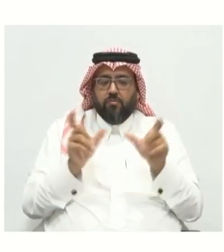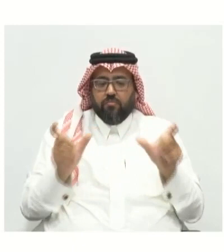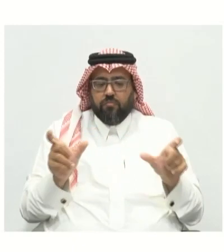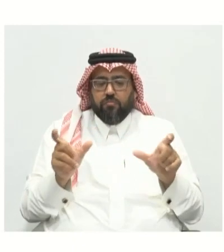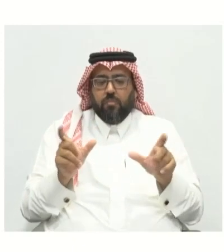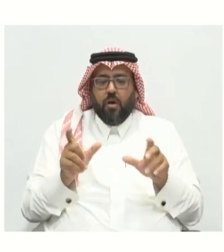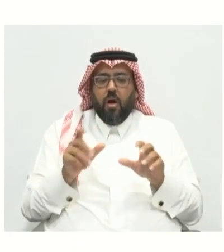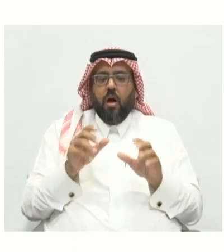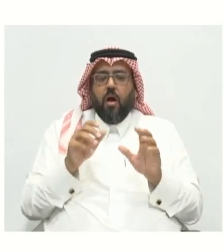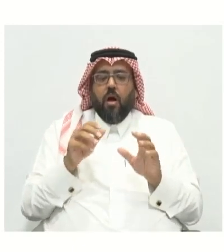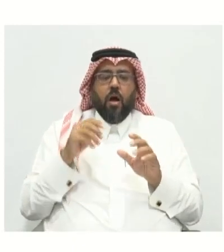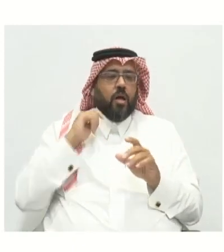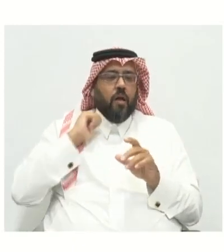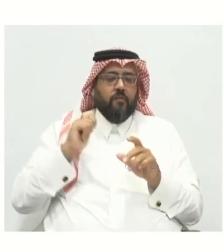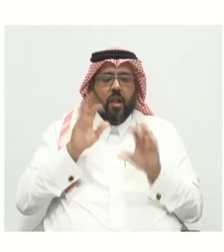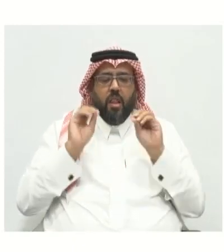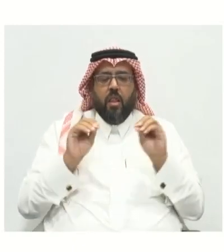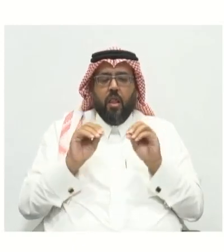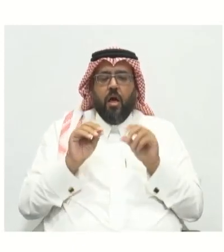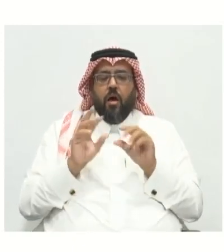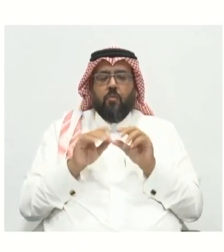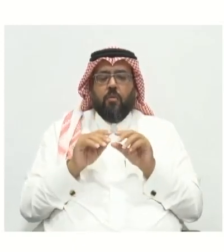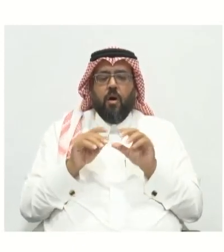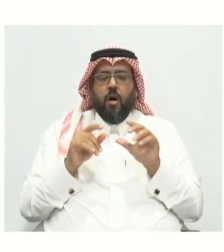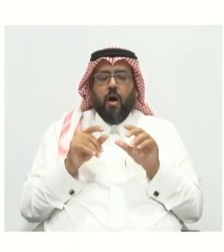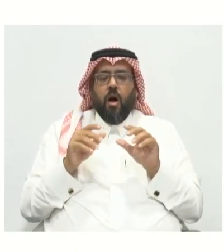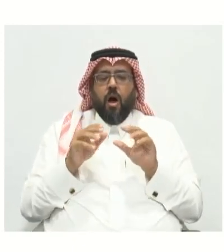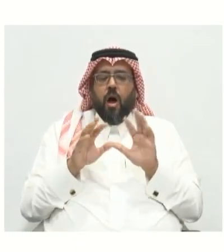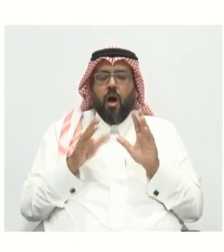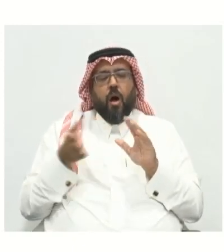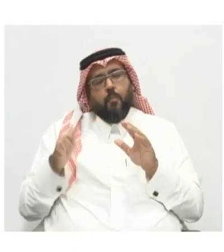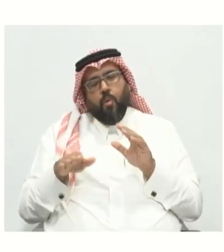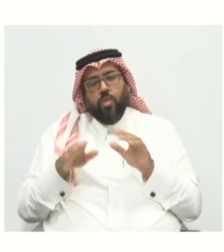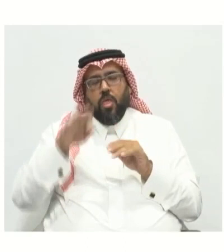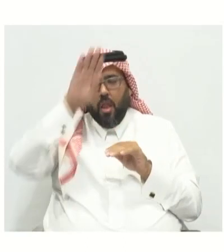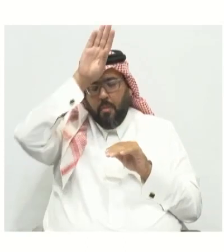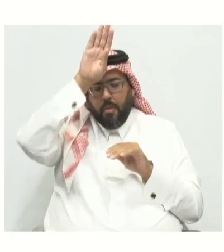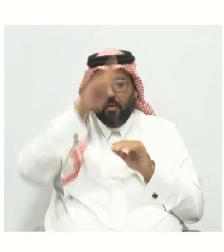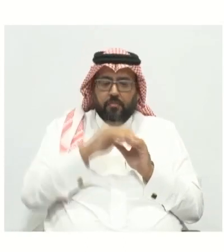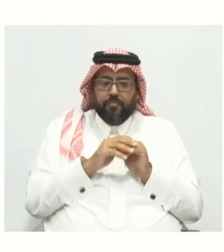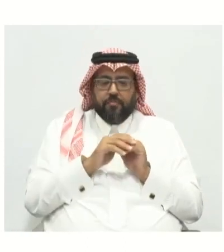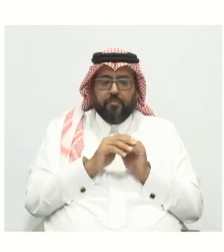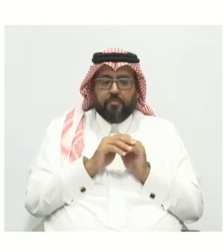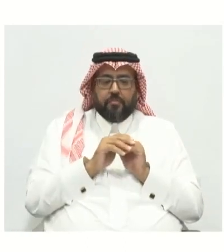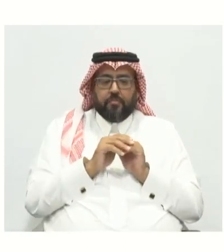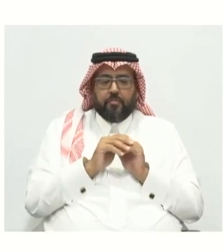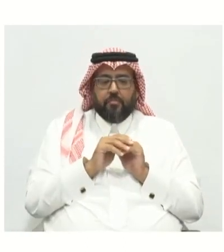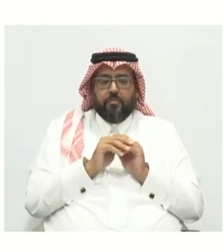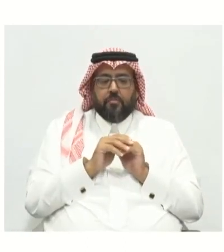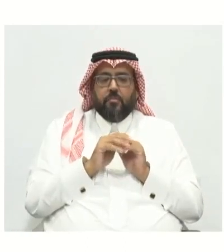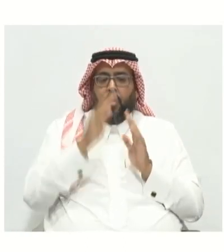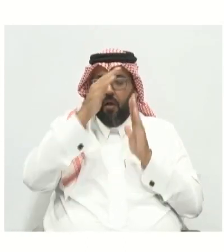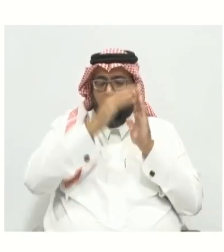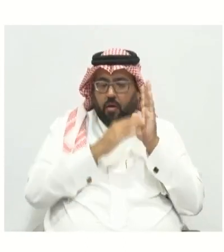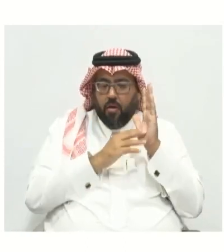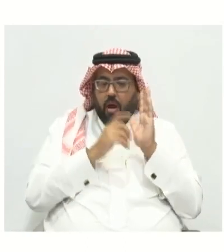يكلفه به الملك من اعمال ويتولى سلطات الملك عند وفاته حتى تتم البيعه فاذا هذا